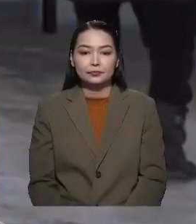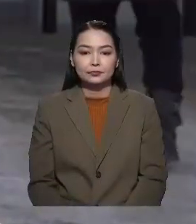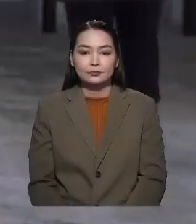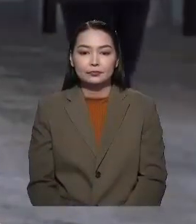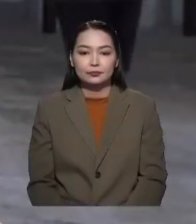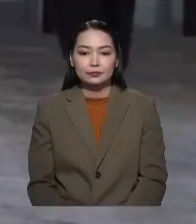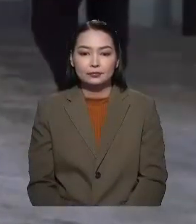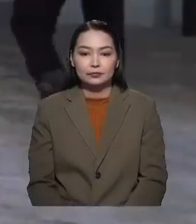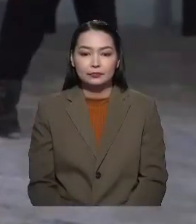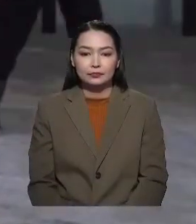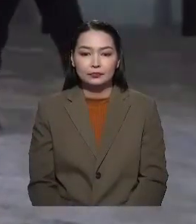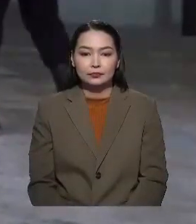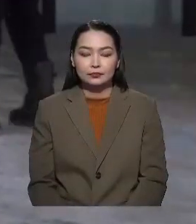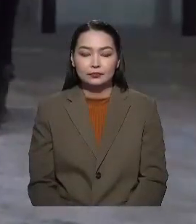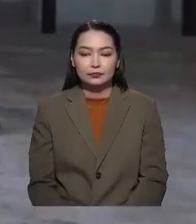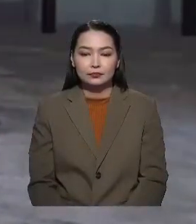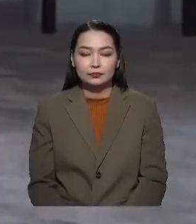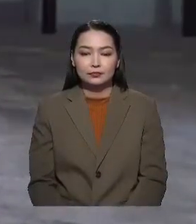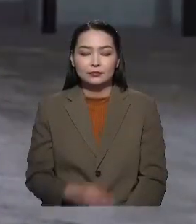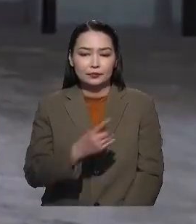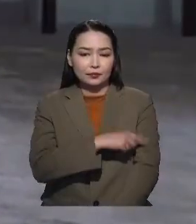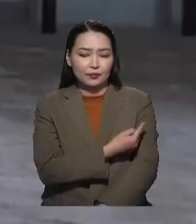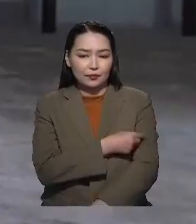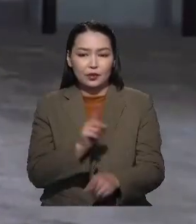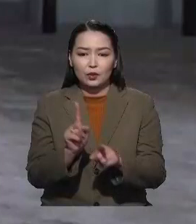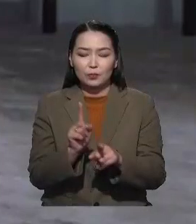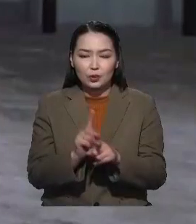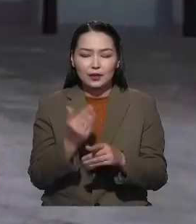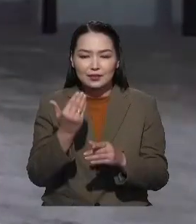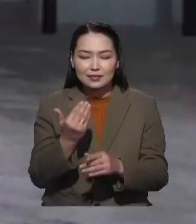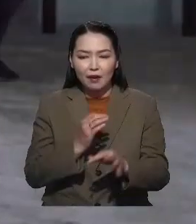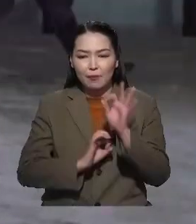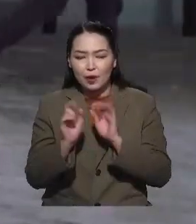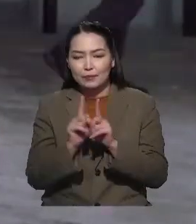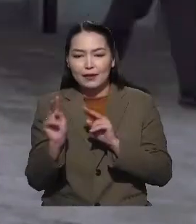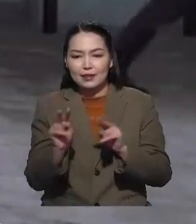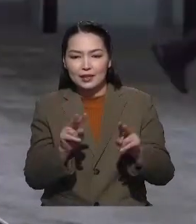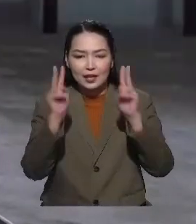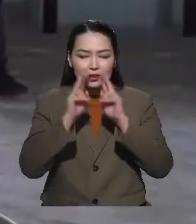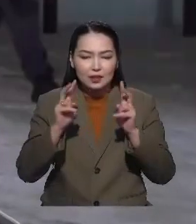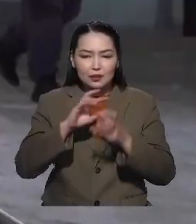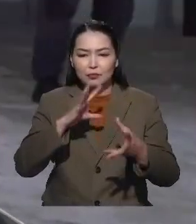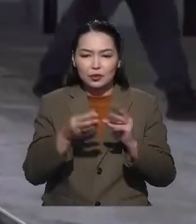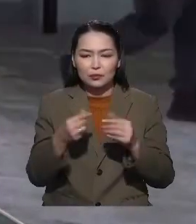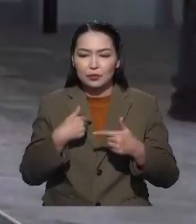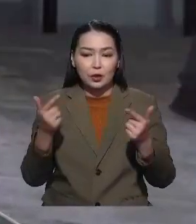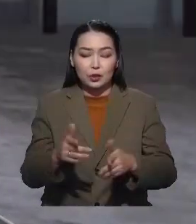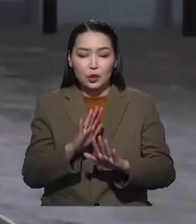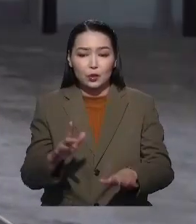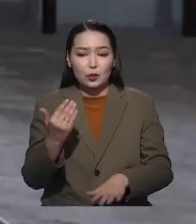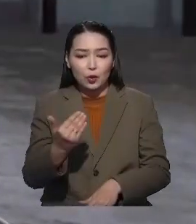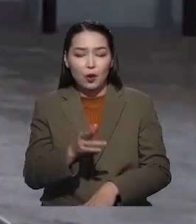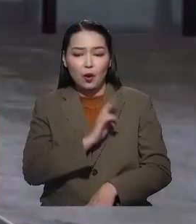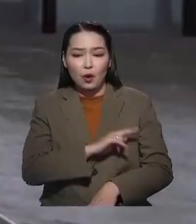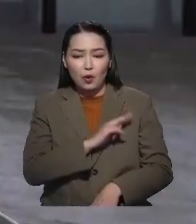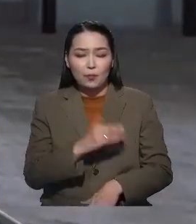Фармконтролем мы вообще не согласны, потому что медициналық және фармацевтикалық бақылау мекемесінің тексеріс нәтижесімен келіспейміз. Өйткені олар